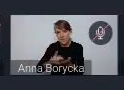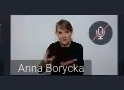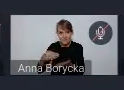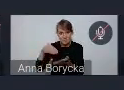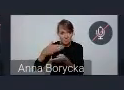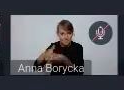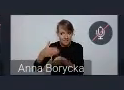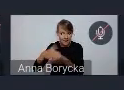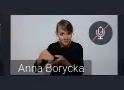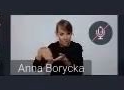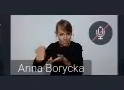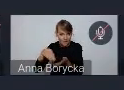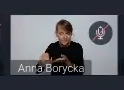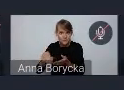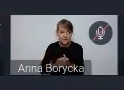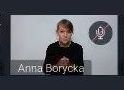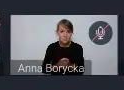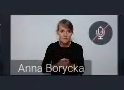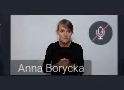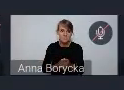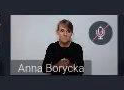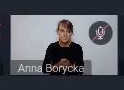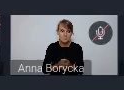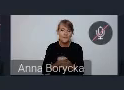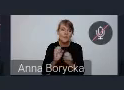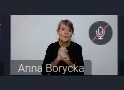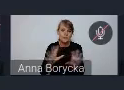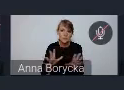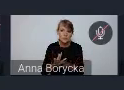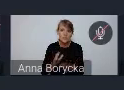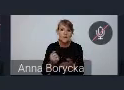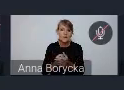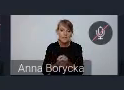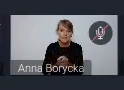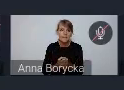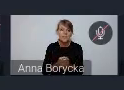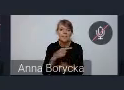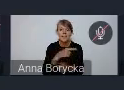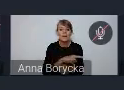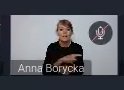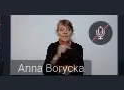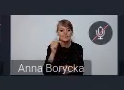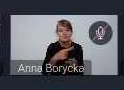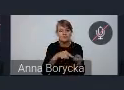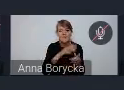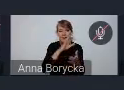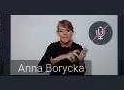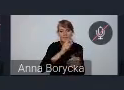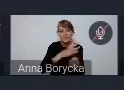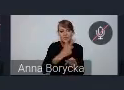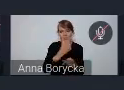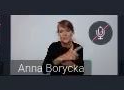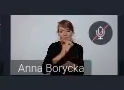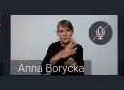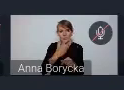sfinansować i oczywiście spłacić, tak, zachowując oczywiście relacje określone w artykule 242 i 243